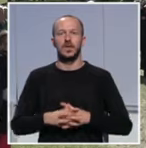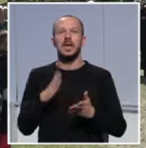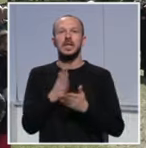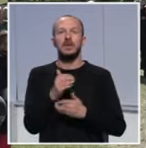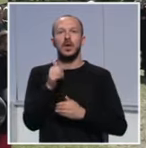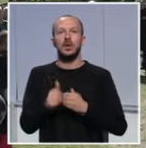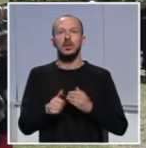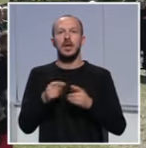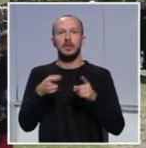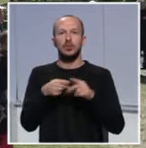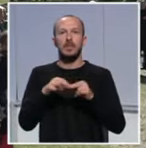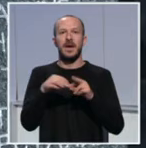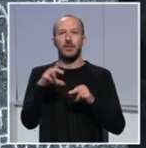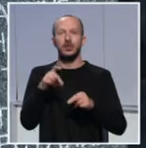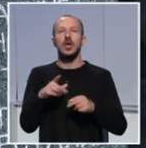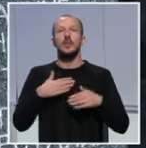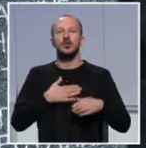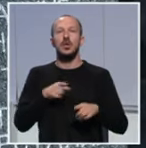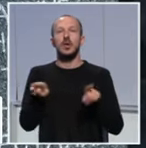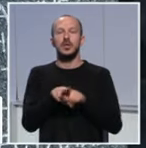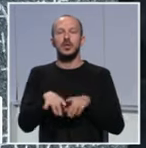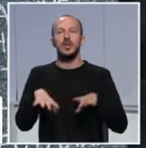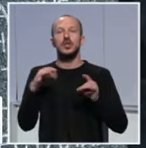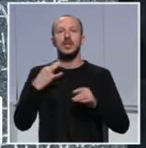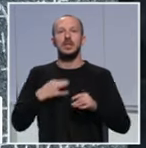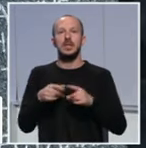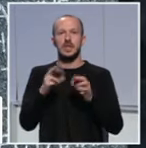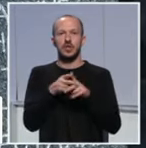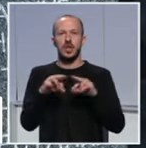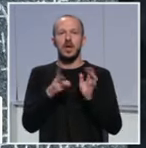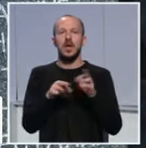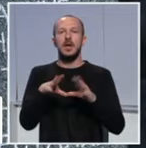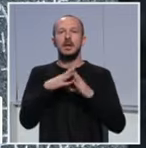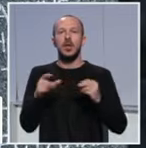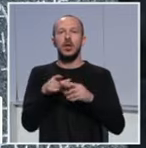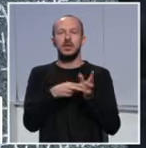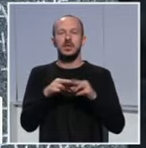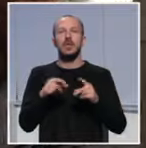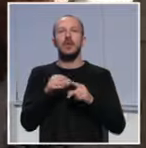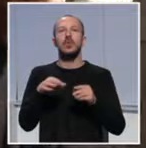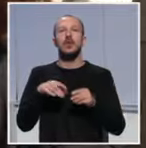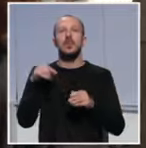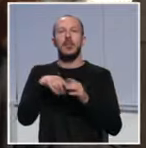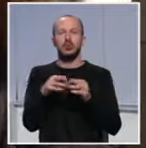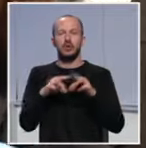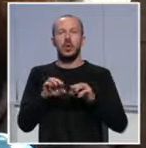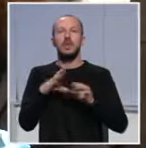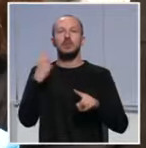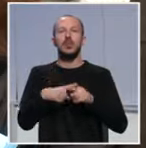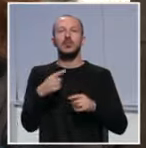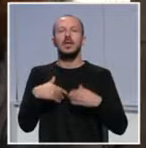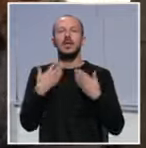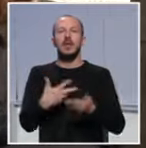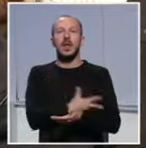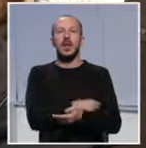Svake godine Raduška Pavlović priželjkuje isto, da nađe sina Slađana nestalog u selu Lozna prilikom pada vozuće. Bezbroj puta